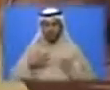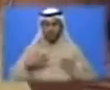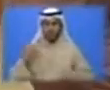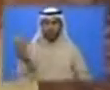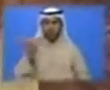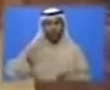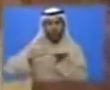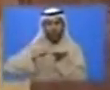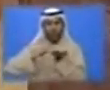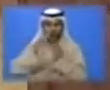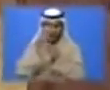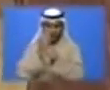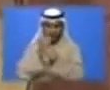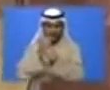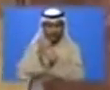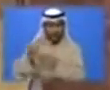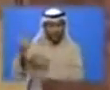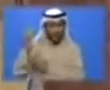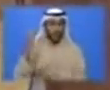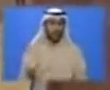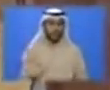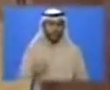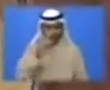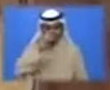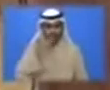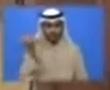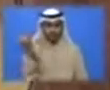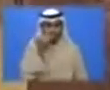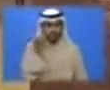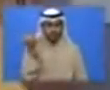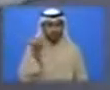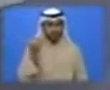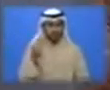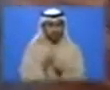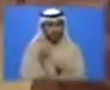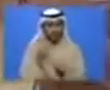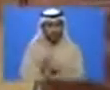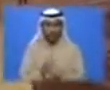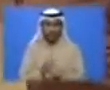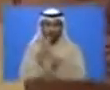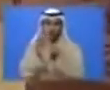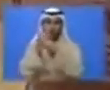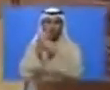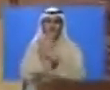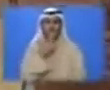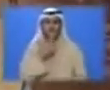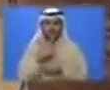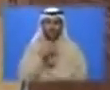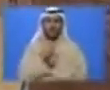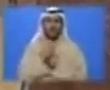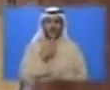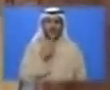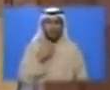في وقت يتزامن مع حاجة الوطن فيه لتضافر وتماسك أبنائه جميعا من أجل